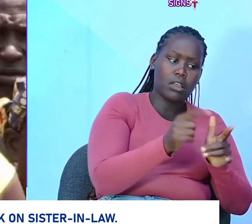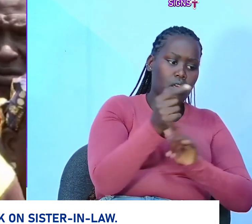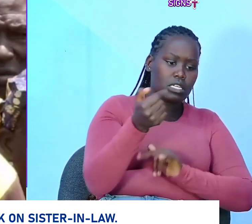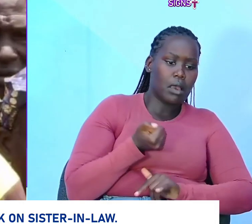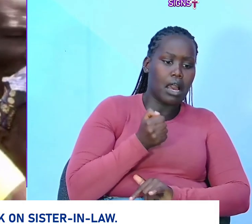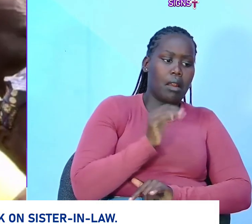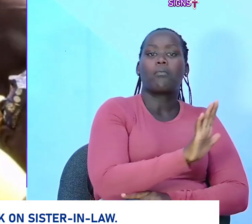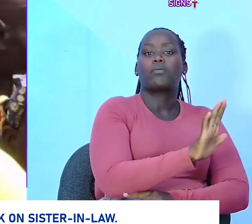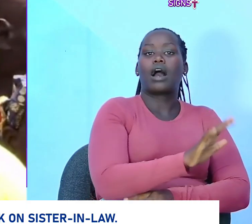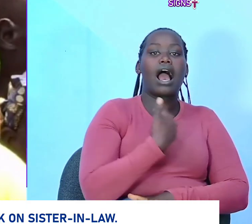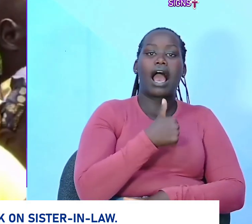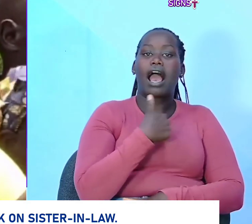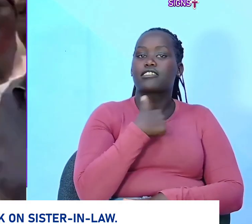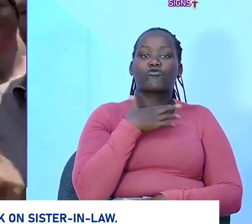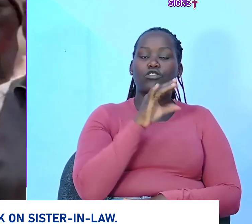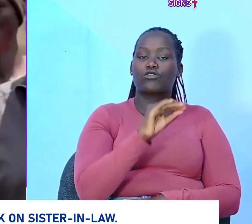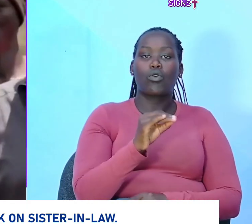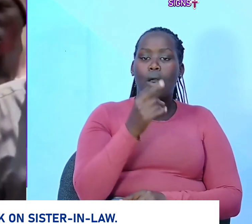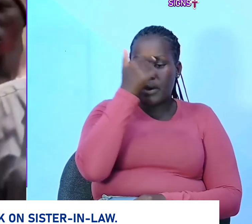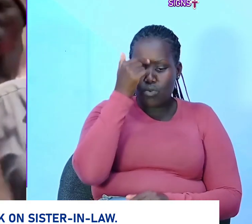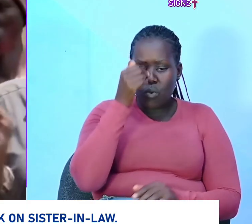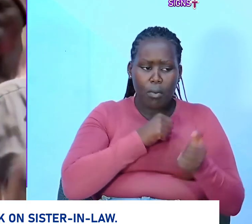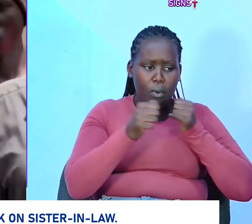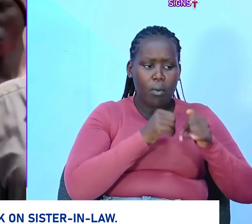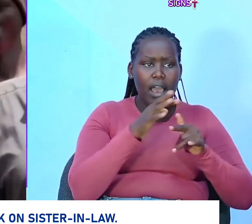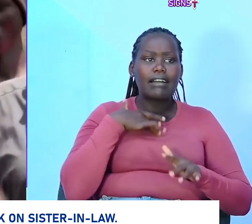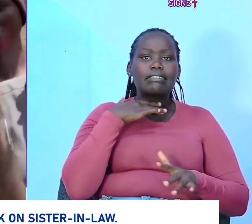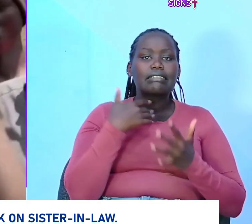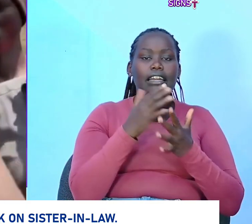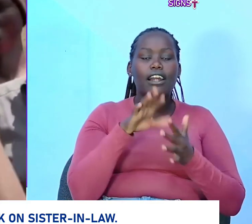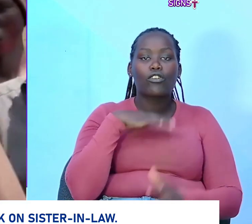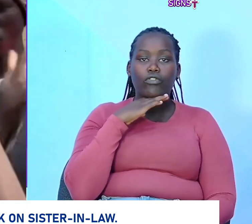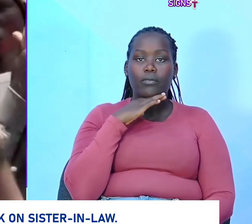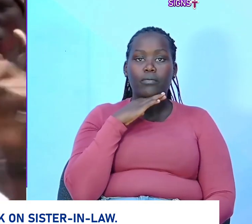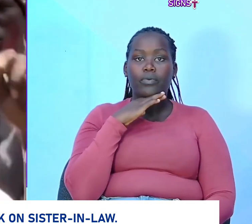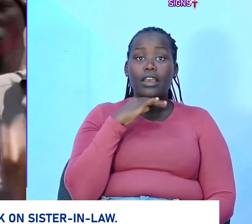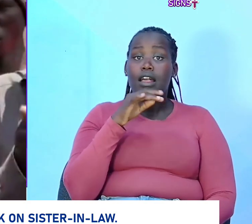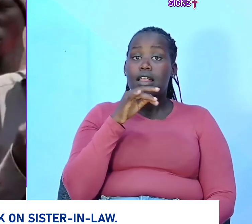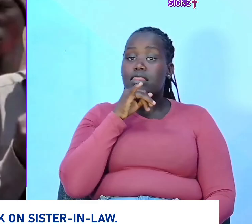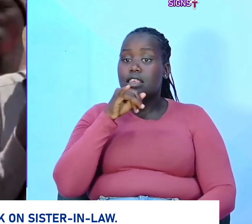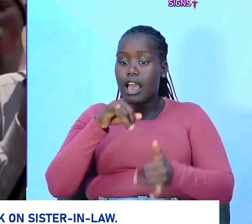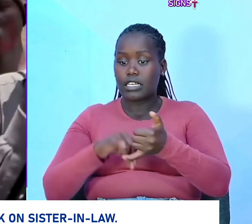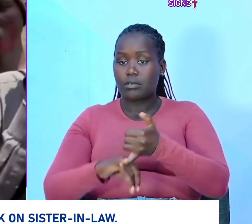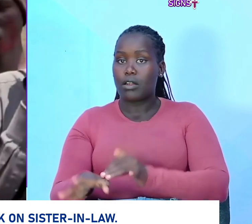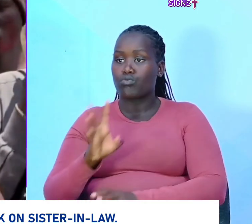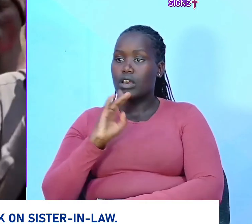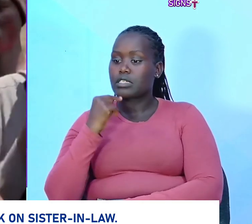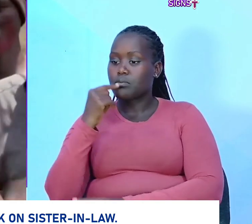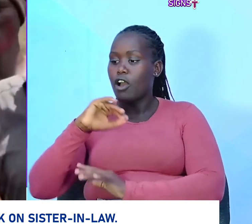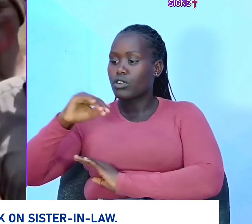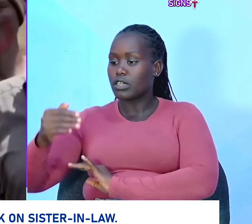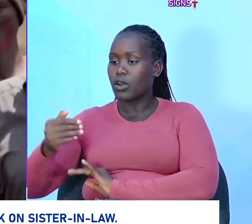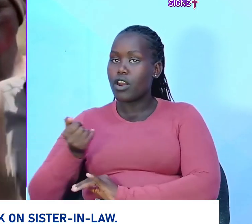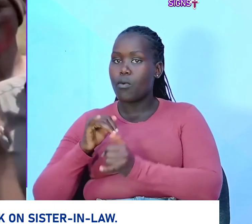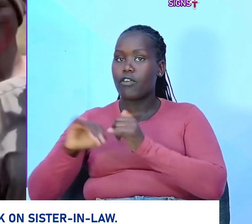hatutaki. Mbona wakanyage mpaka kumuua? Bwana wa marehemu niliongea naye akaniambia yeye hako town, bibi alikuwa nyumbani.